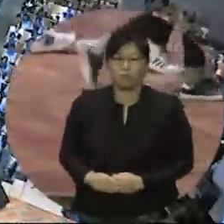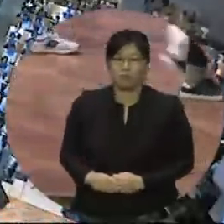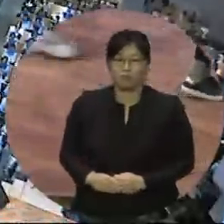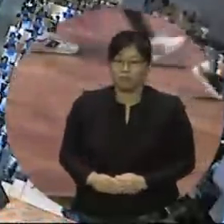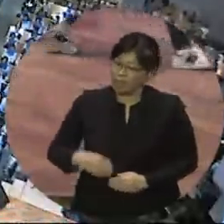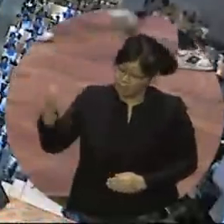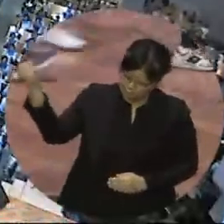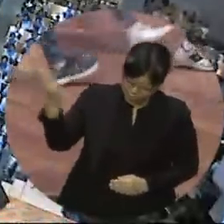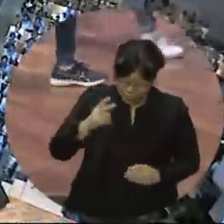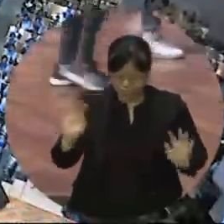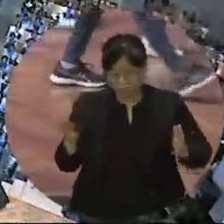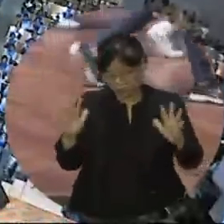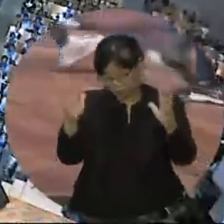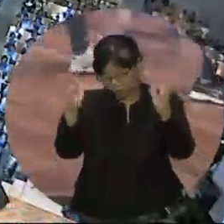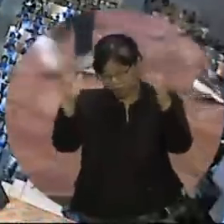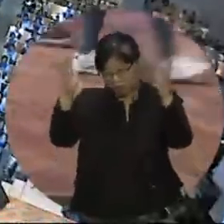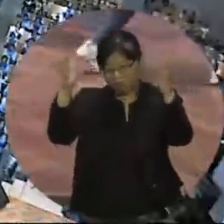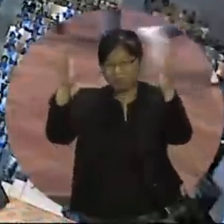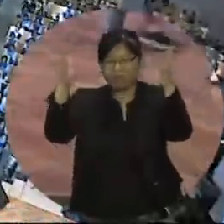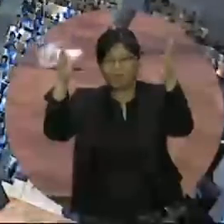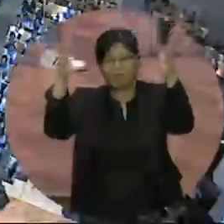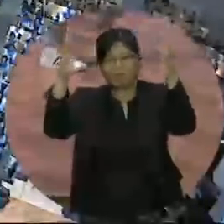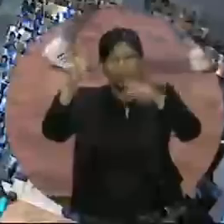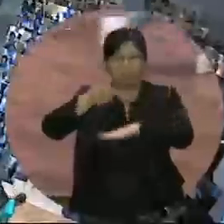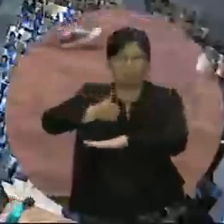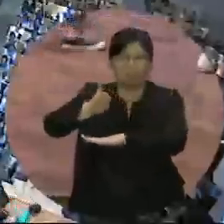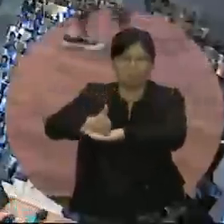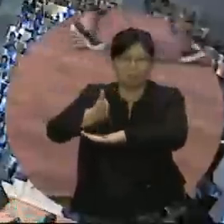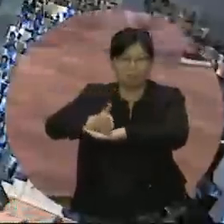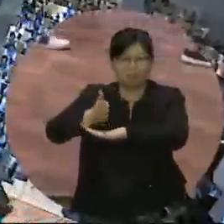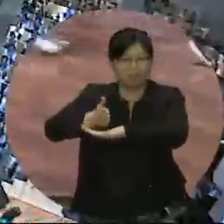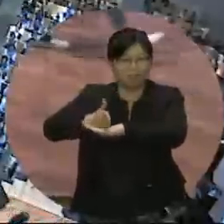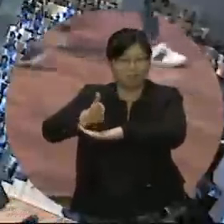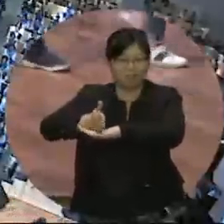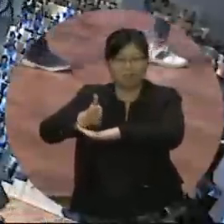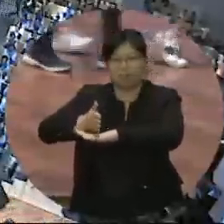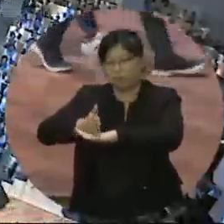다시 한번 박수로 축하합시다. 감사합니다. 우리